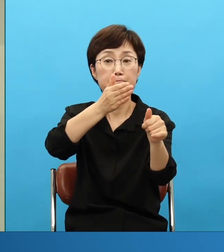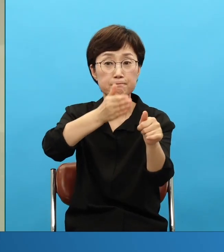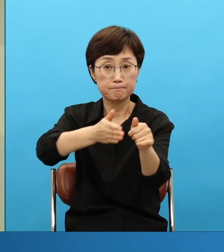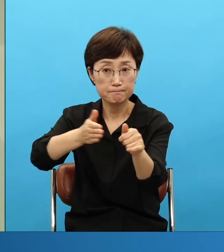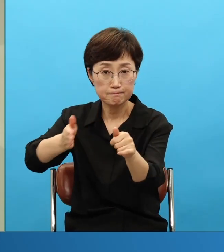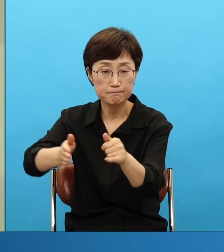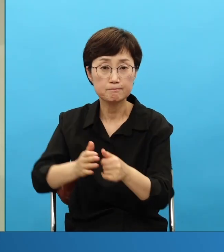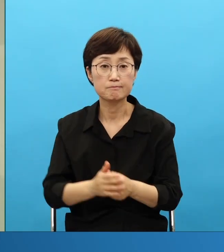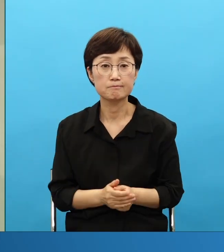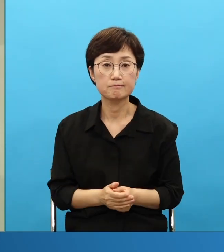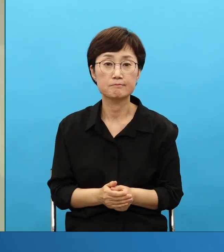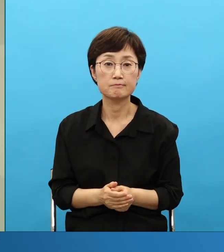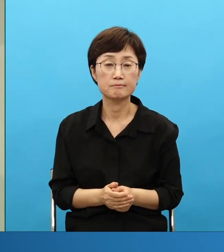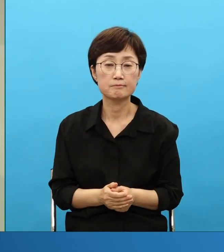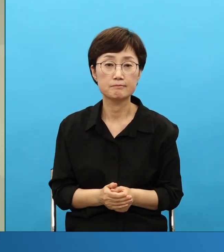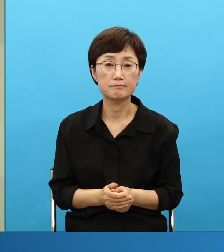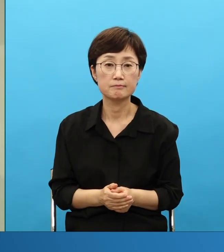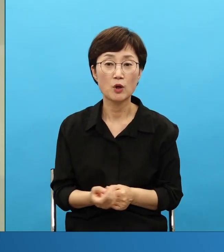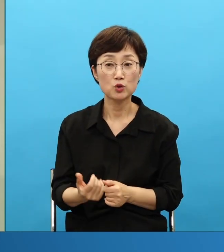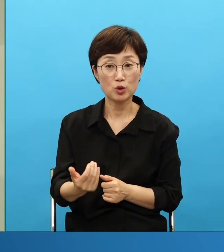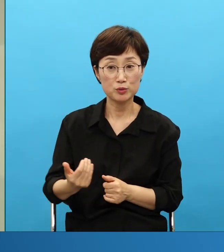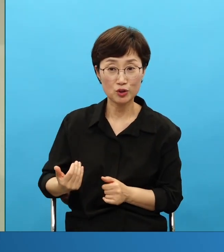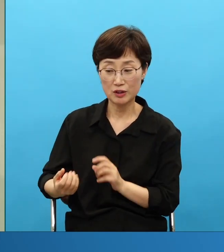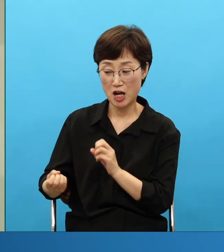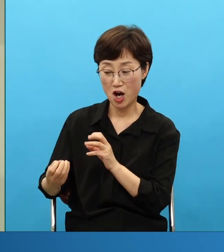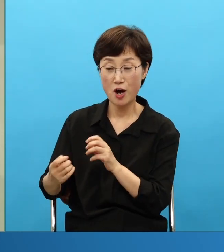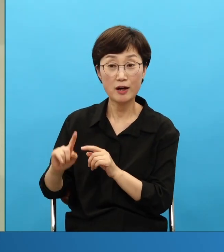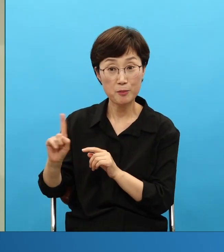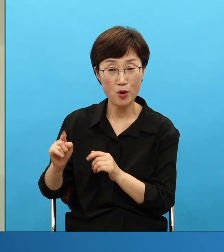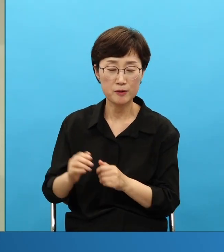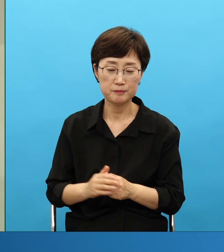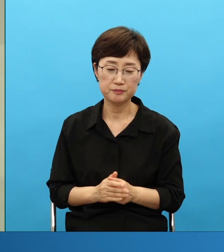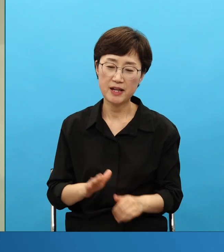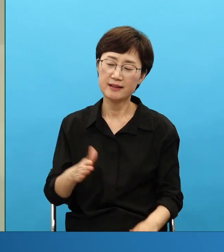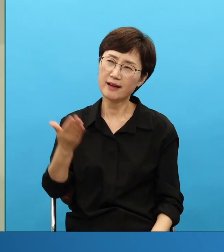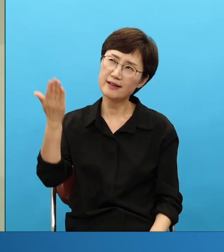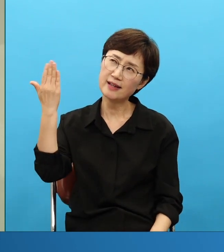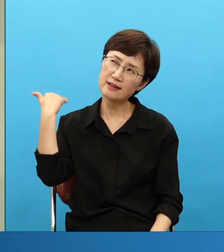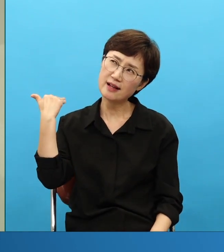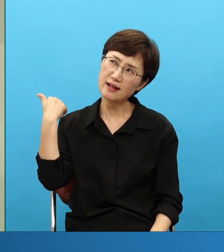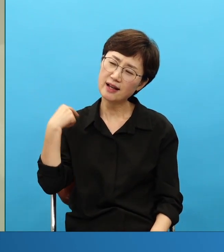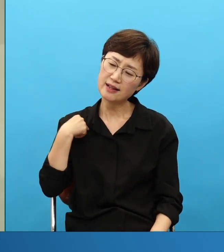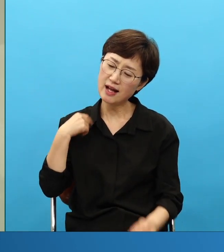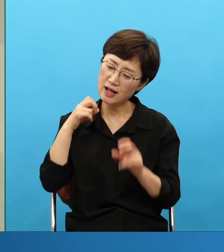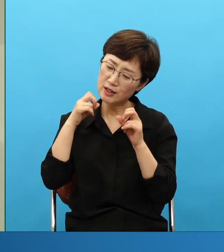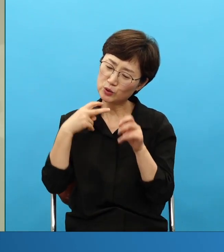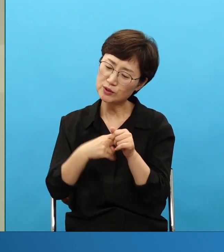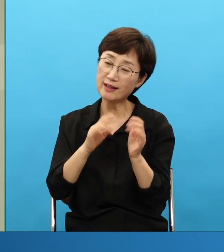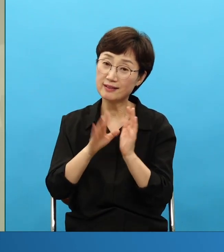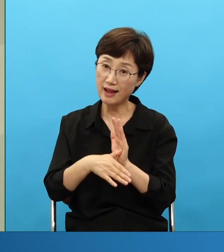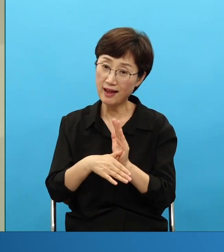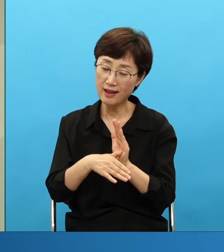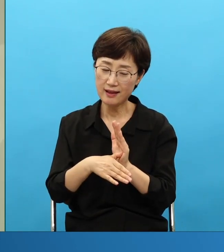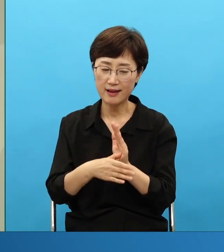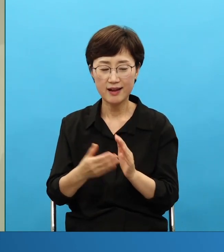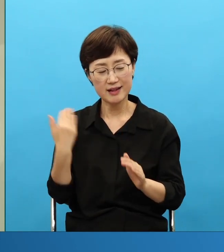hold to the covenant. 아까 내가 그런 얘기했어요. As I said earlier today, 제가 전도사 때인데 한 중학생쯤 보이는